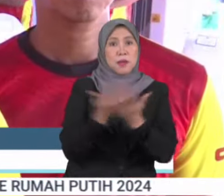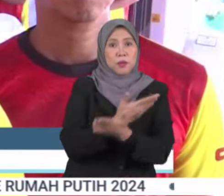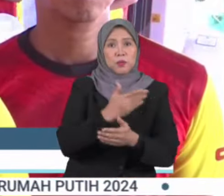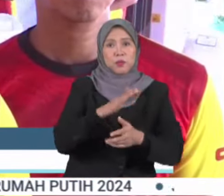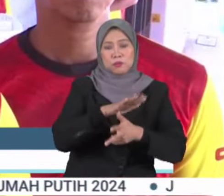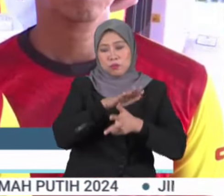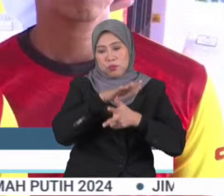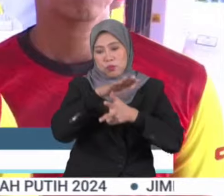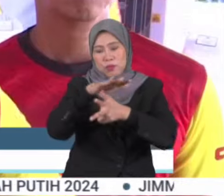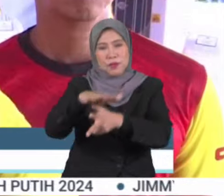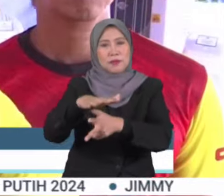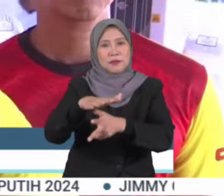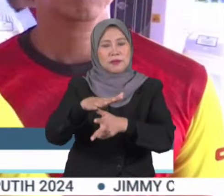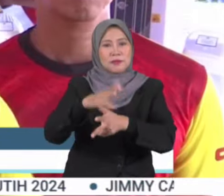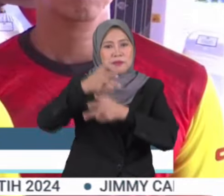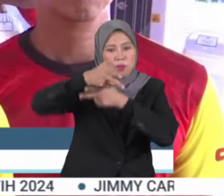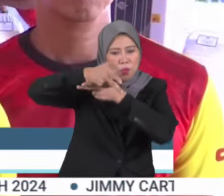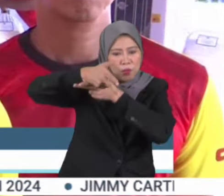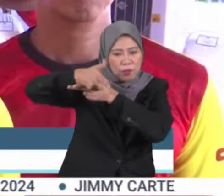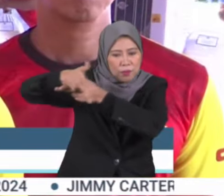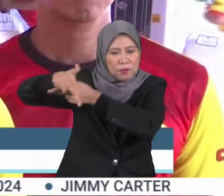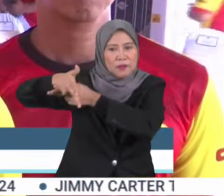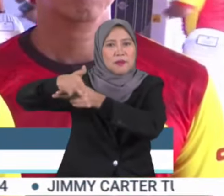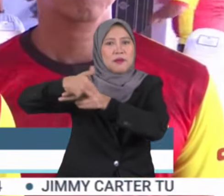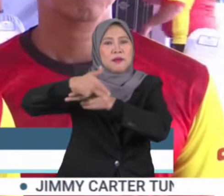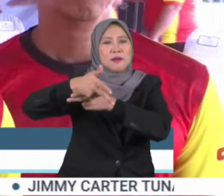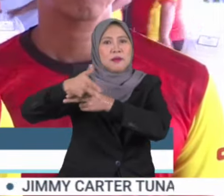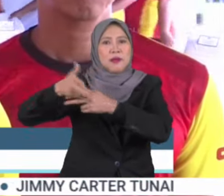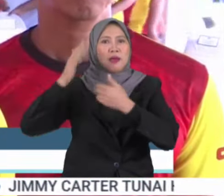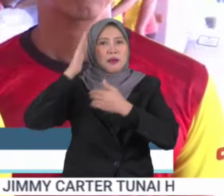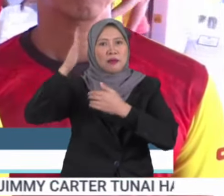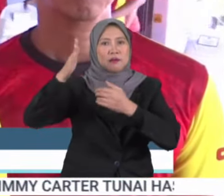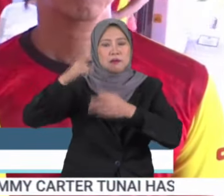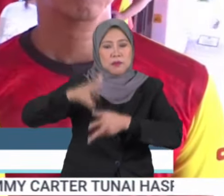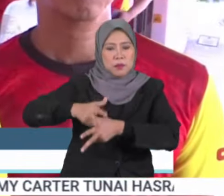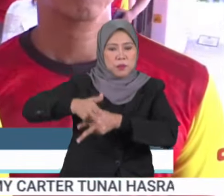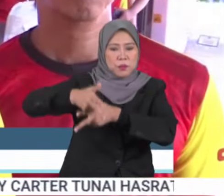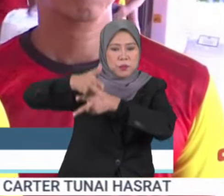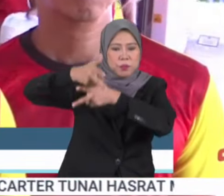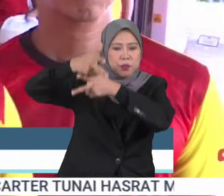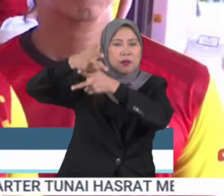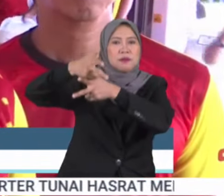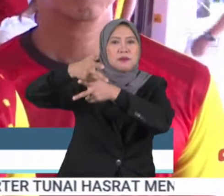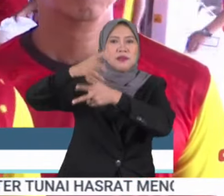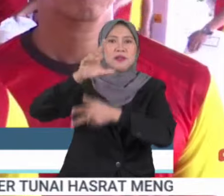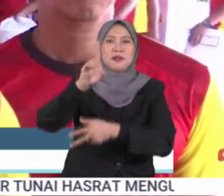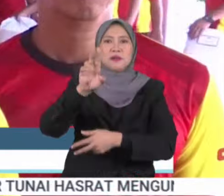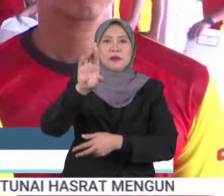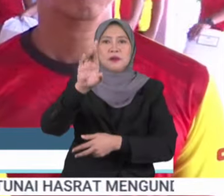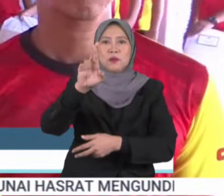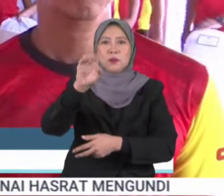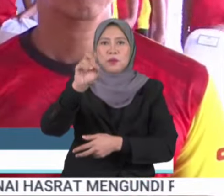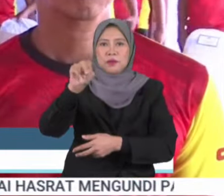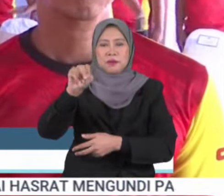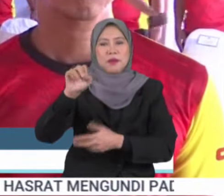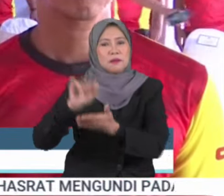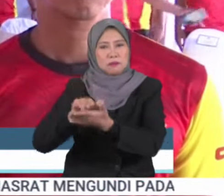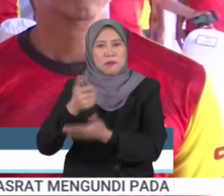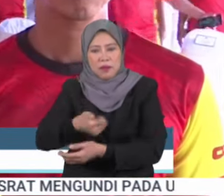tu membawa seperti mana macam baju penyelamat lah. Jadi dia akan lepaskan. Tapi yang itu kita belum dapat lagi,